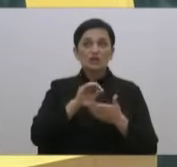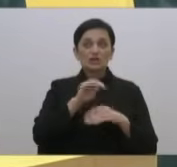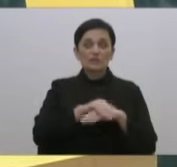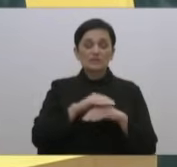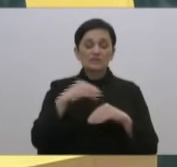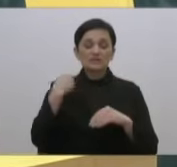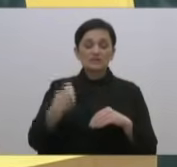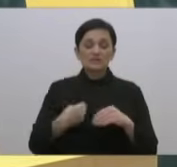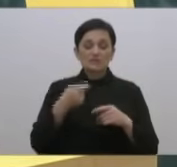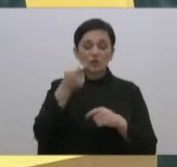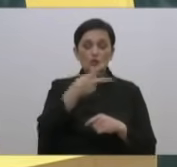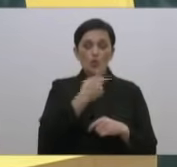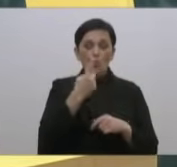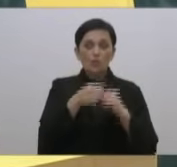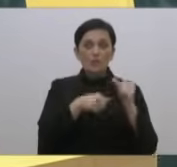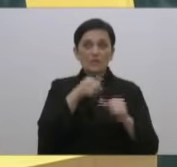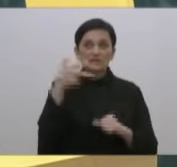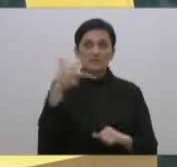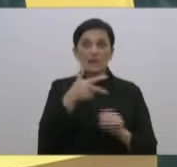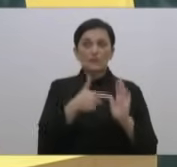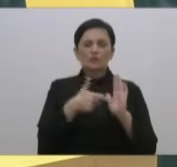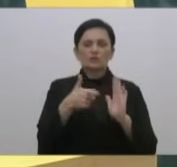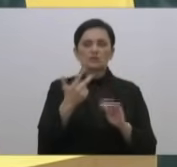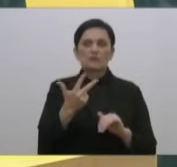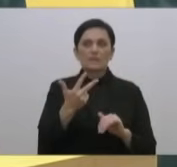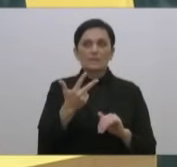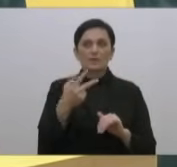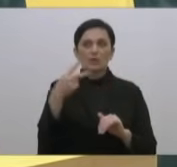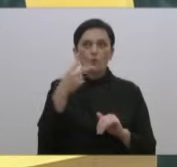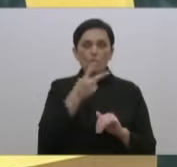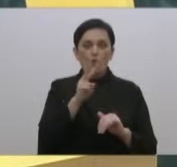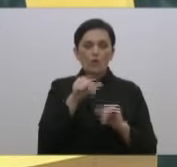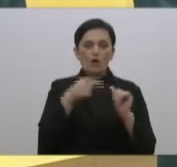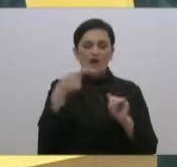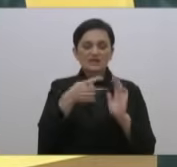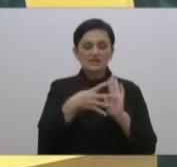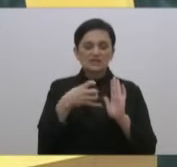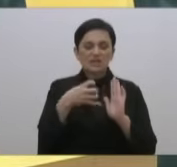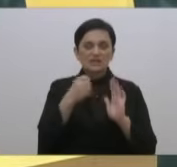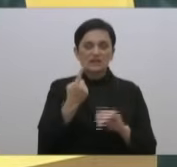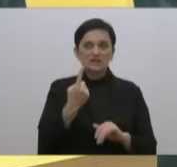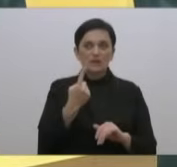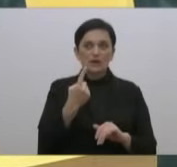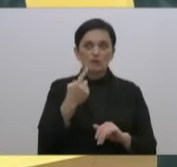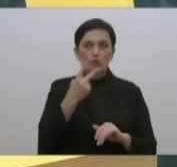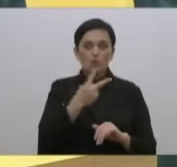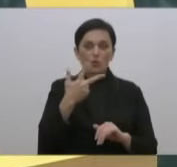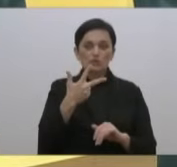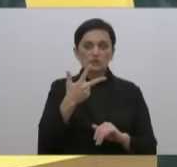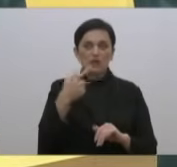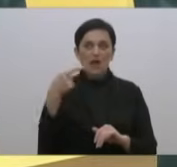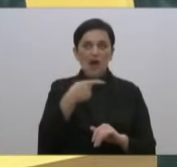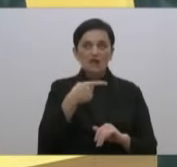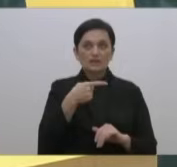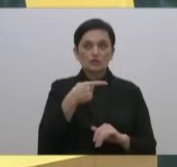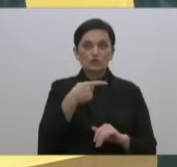Strasburg și Martuianobas. Oții o tertițeli, sami eta și de sami, oții o teoritele, atas hras, tertmeti, oții o te sami,